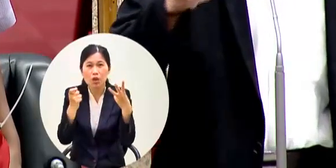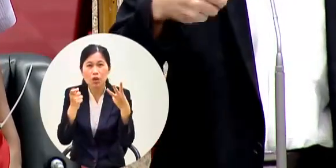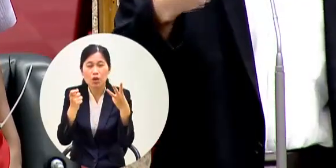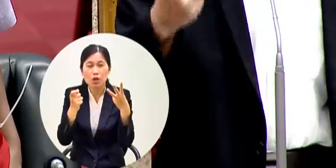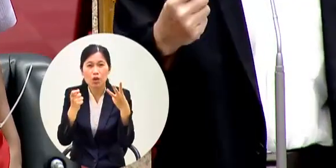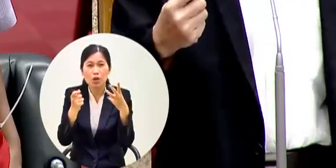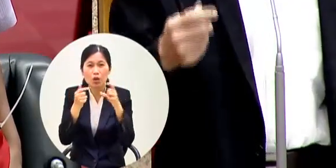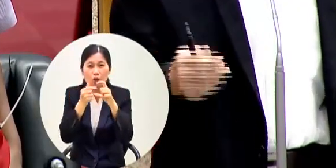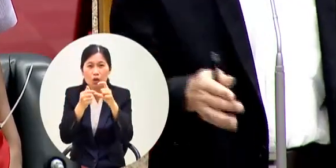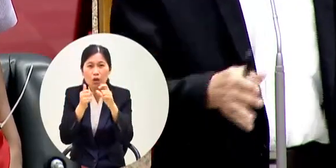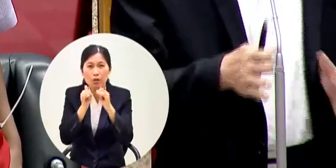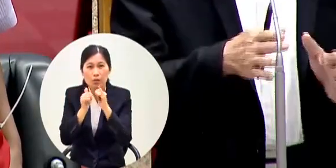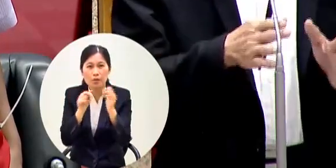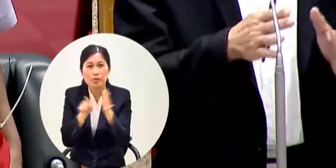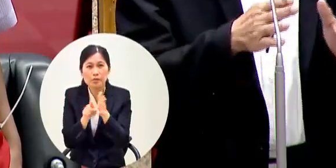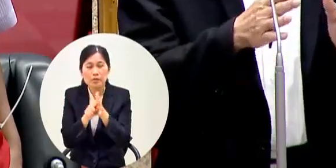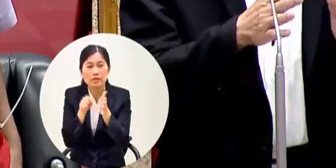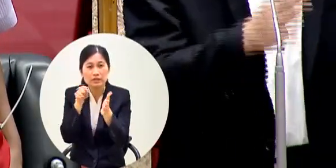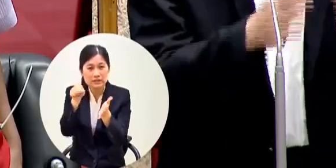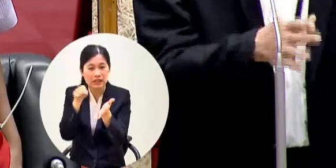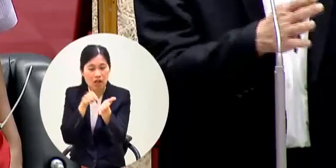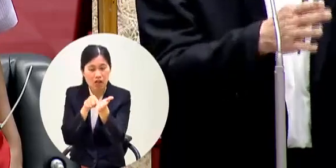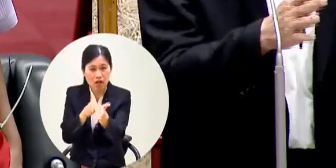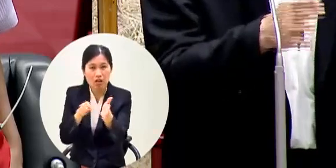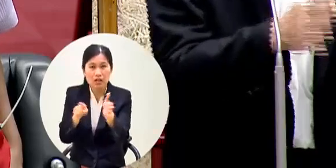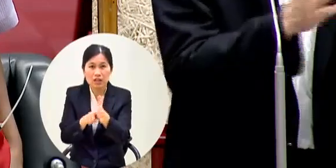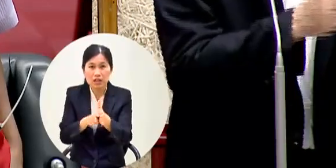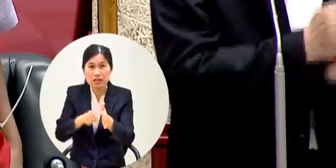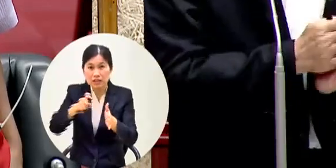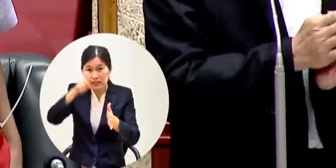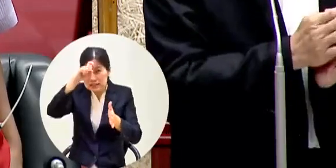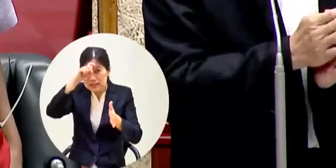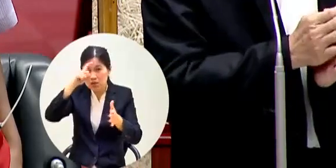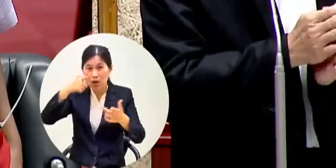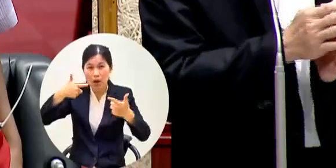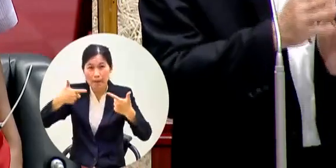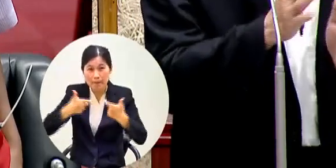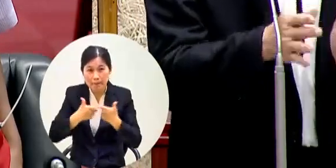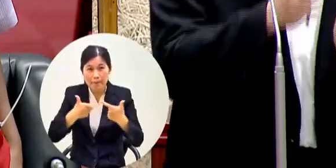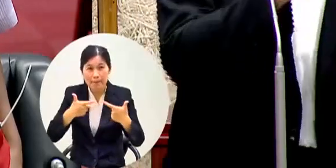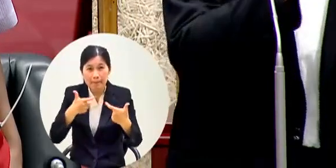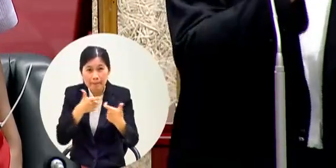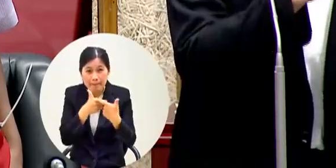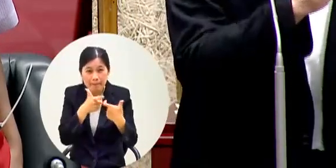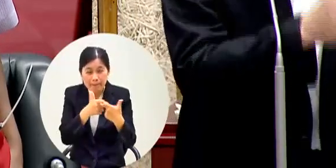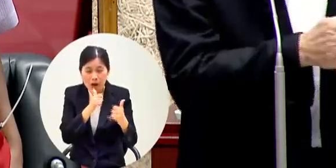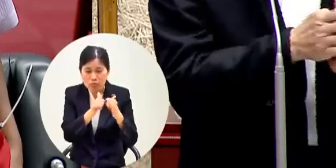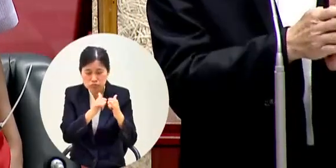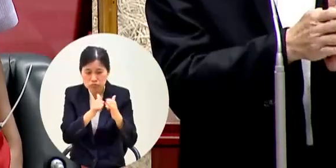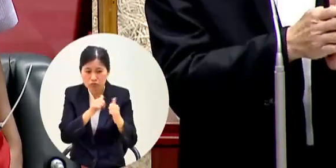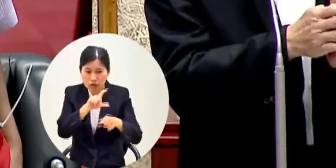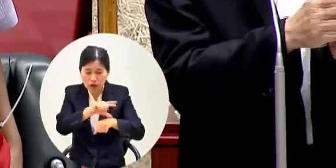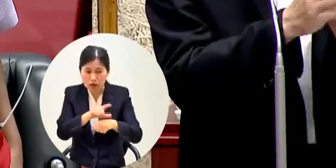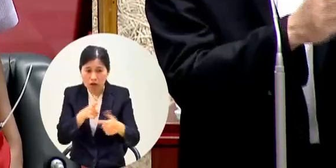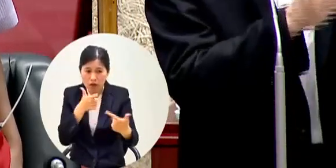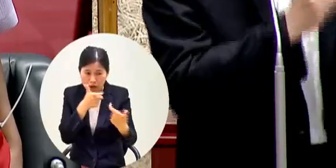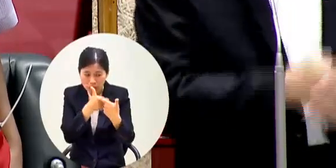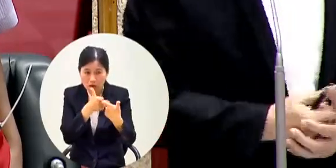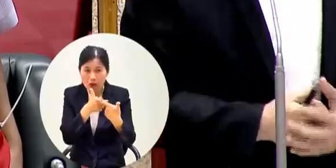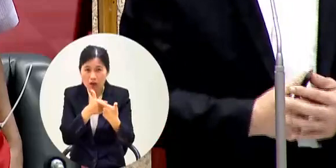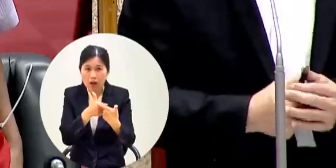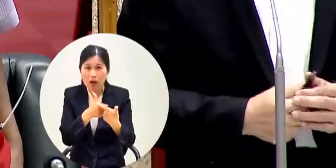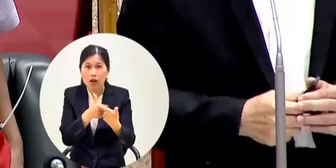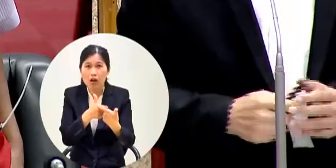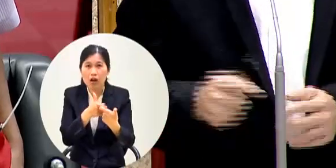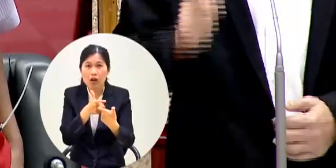个法定15天要办竣的这个期限呢，我主任是跟我报告说，我们这个桃园的